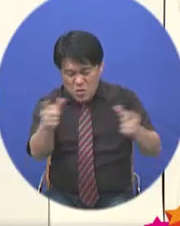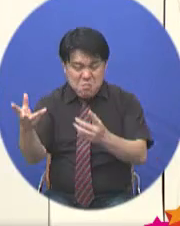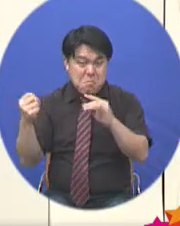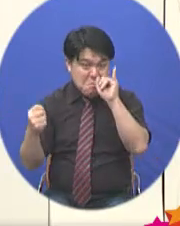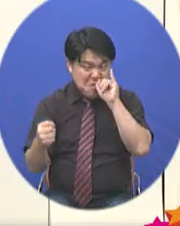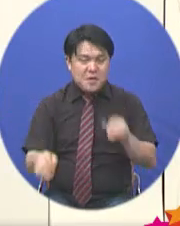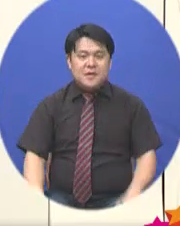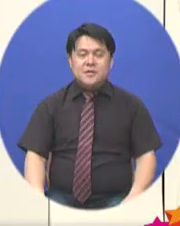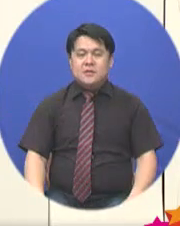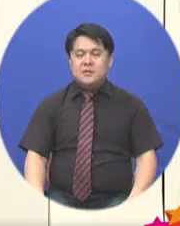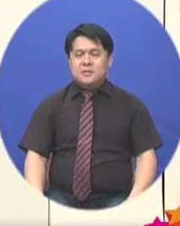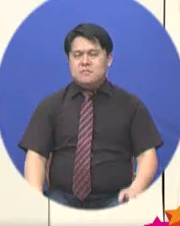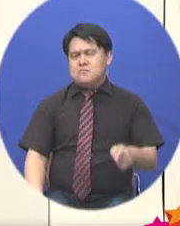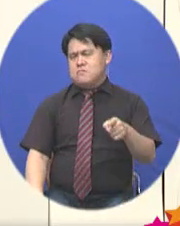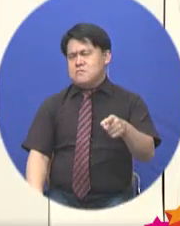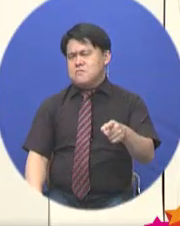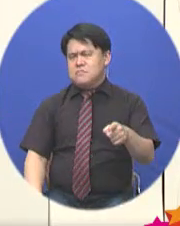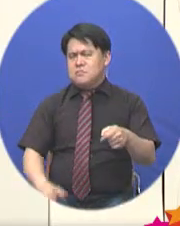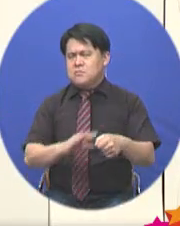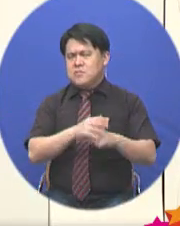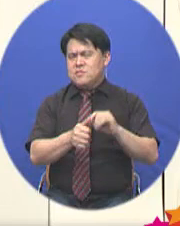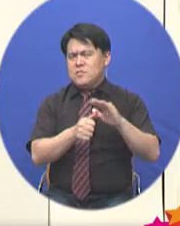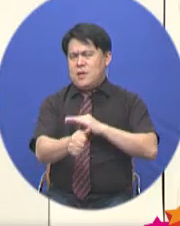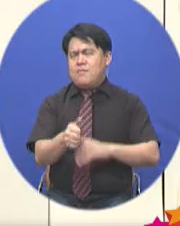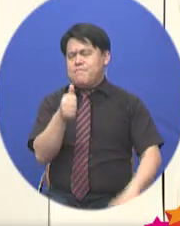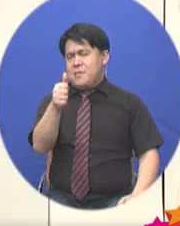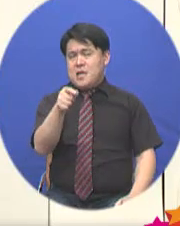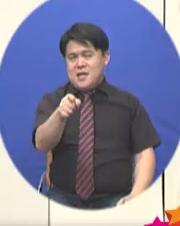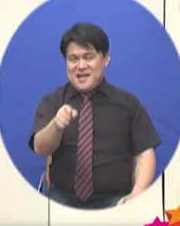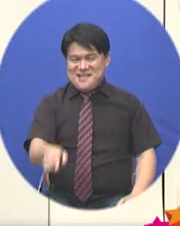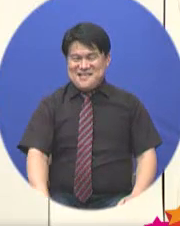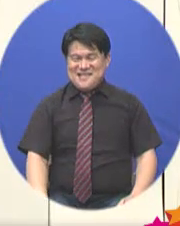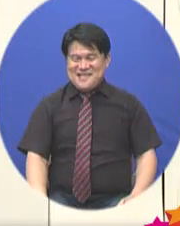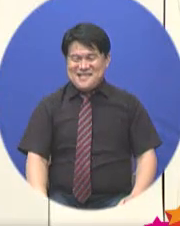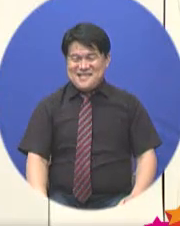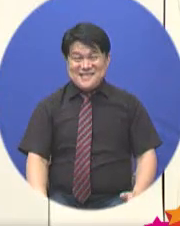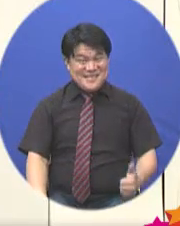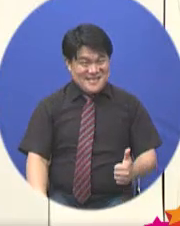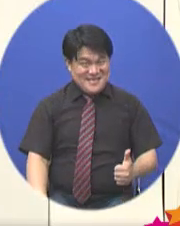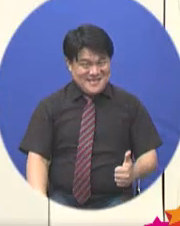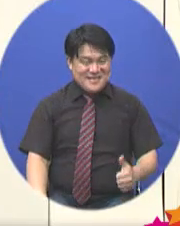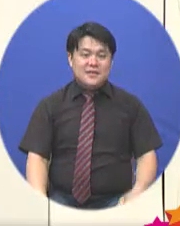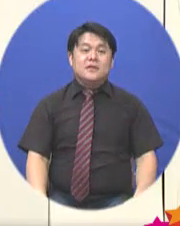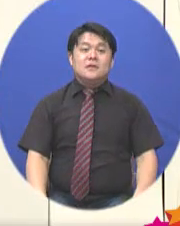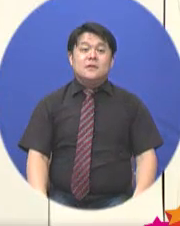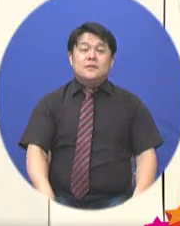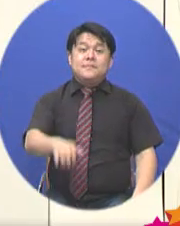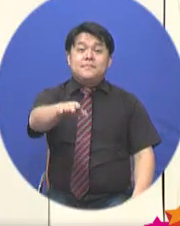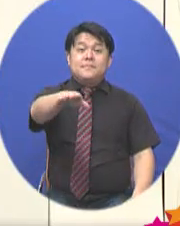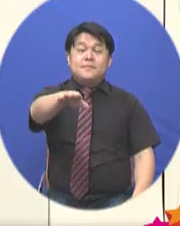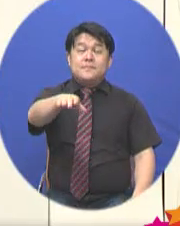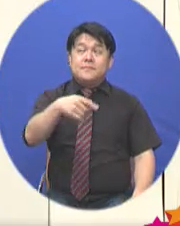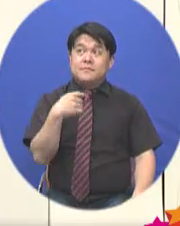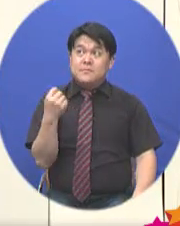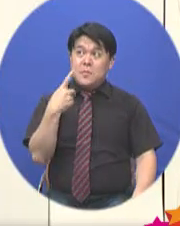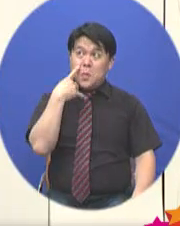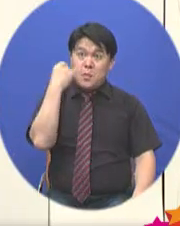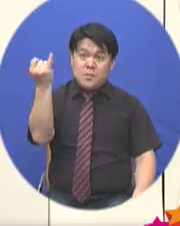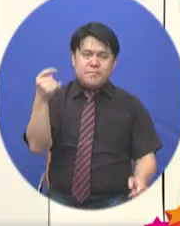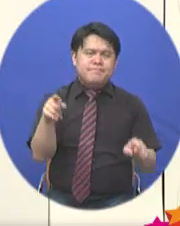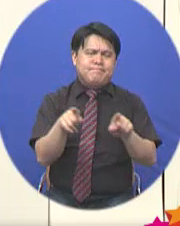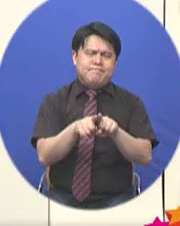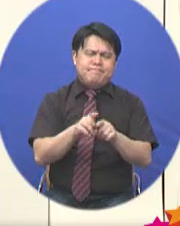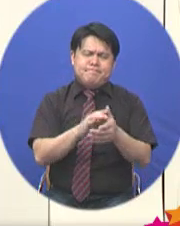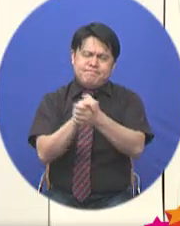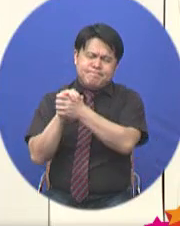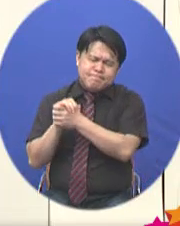계신데요. 정말 우리 최미란 씨도 대표하는 우리 홍보대사세요. 최미란 님은 또 엄마랑 또